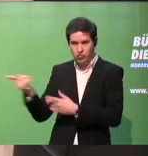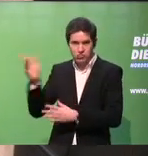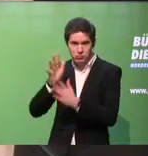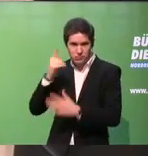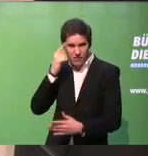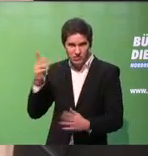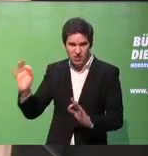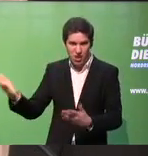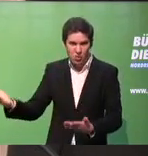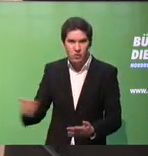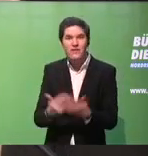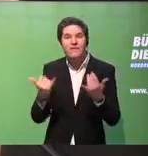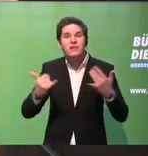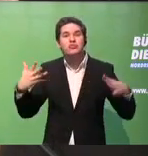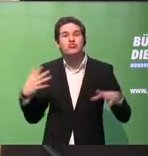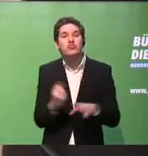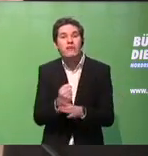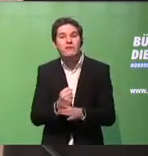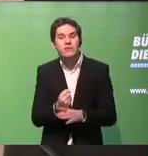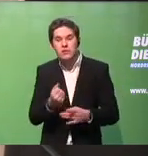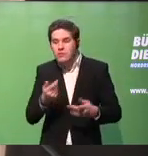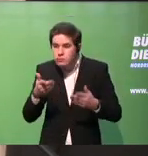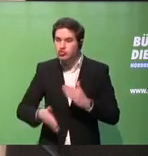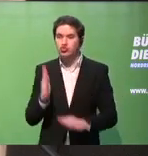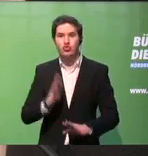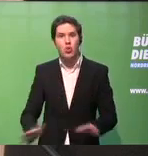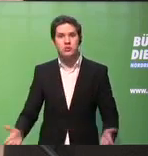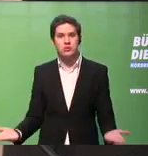wie könnten wir das beenden?